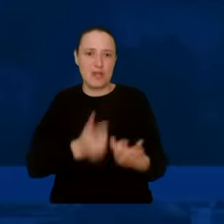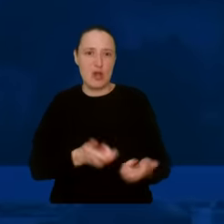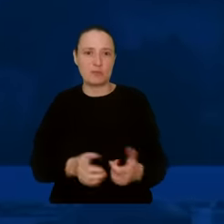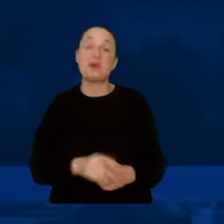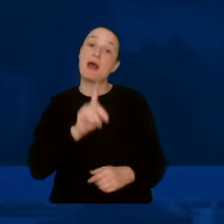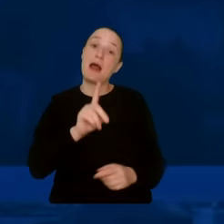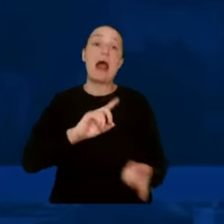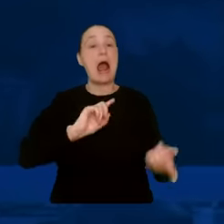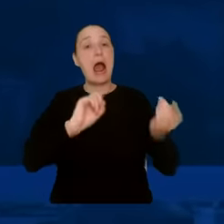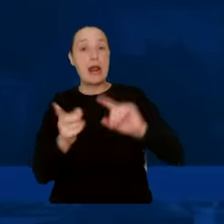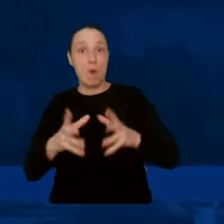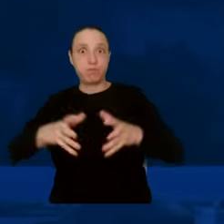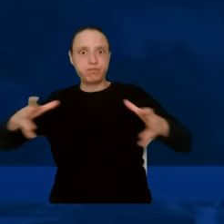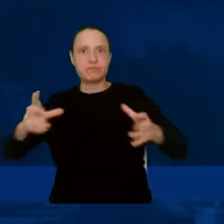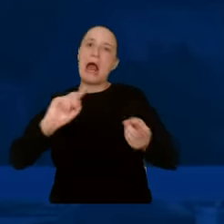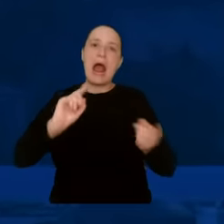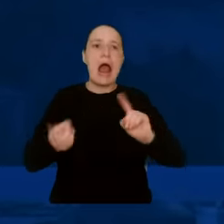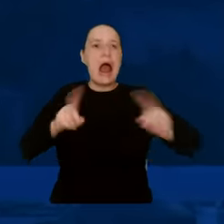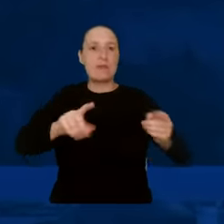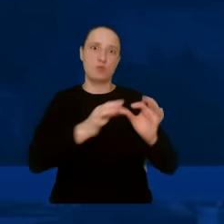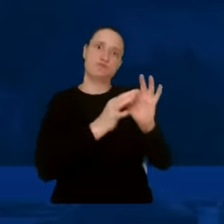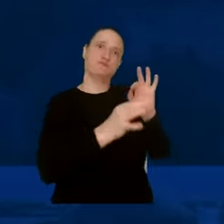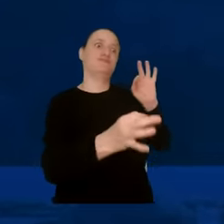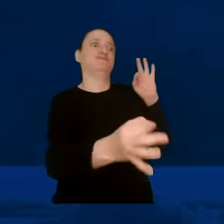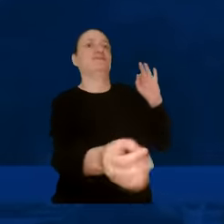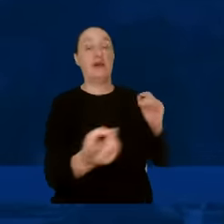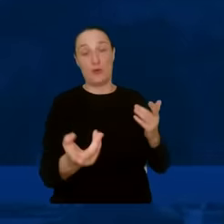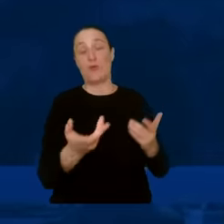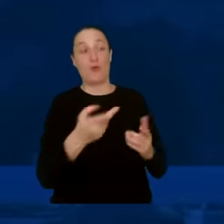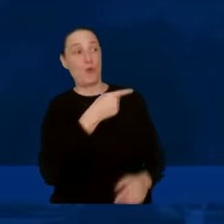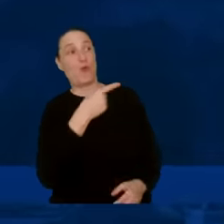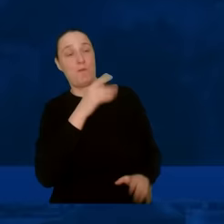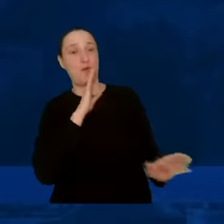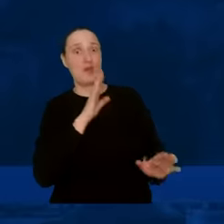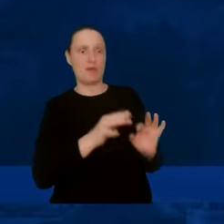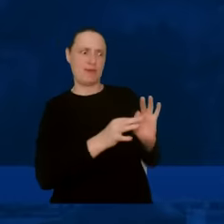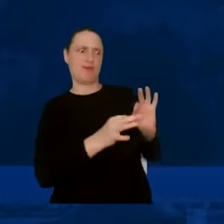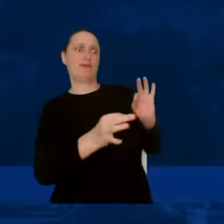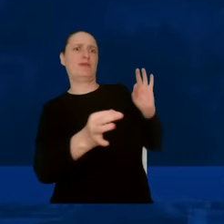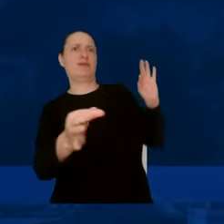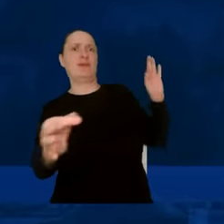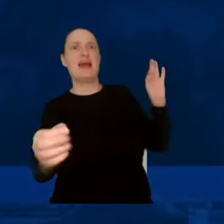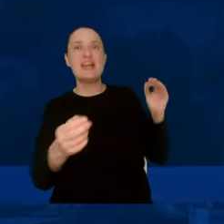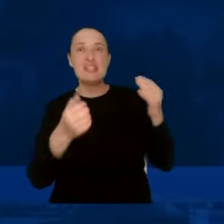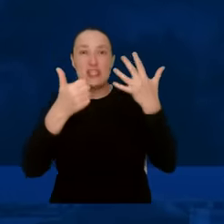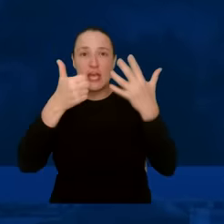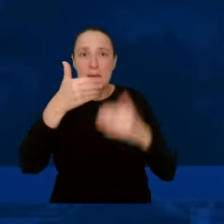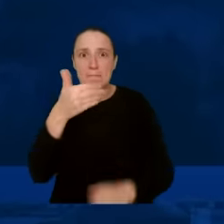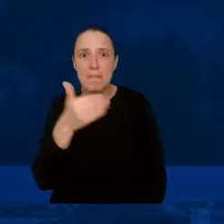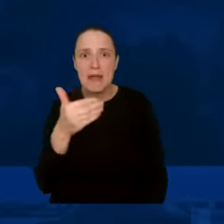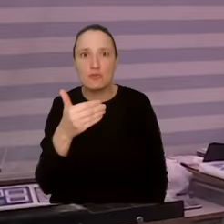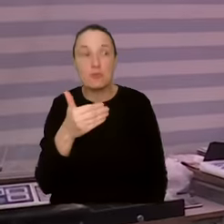też pójść w długość, tak jak zrobił to ten uśmiechnięty pan. Jego marchewka urosła na ponad 6 metrów. Nic